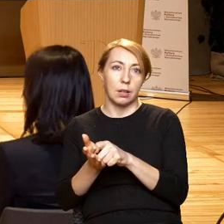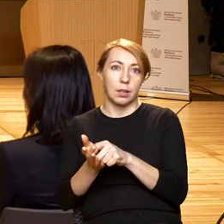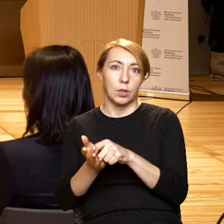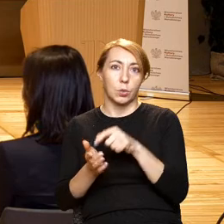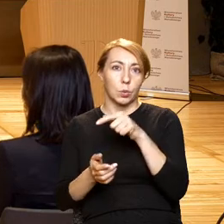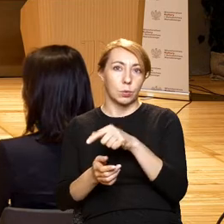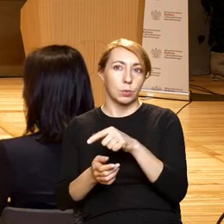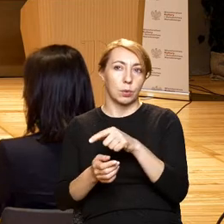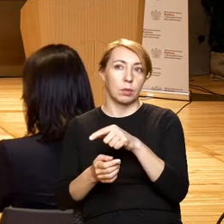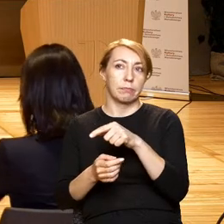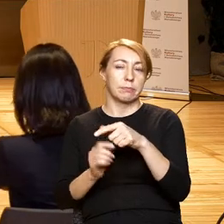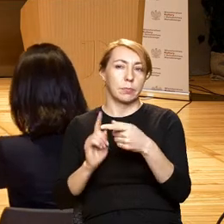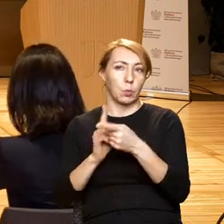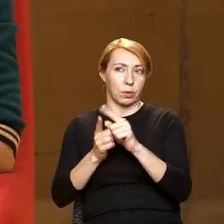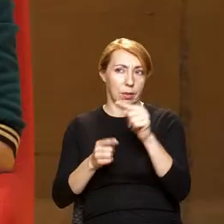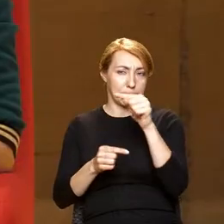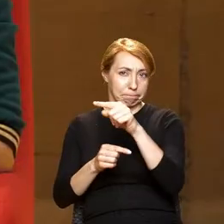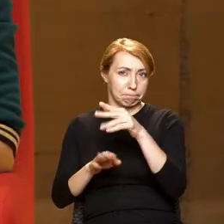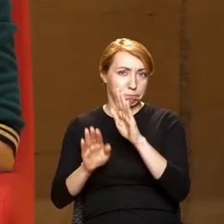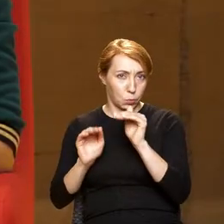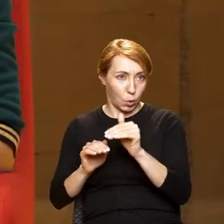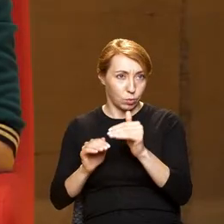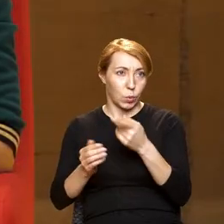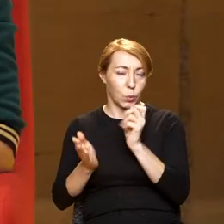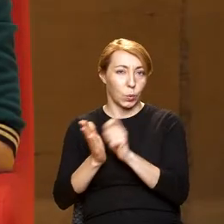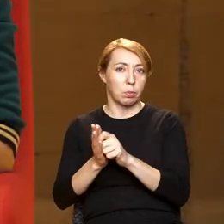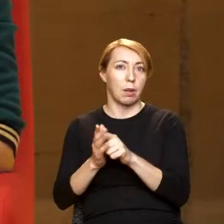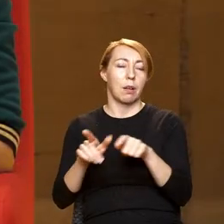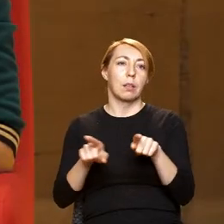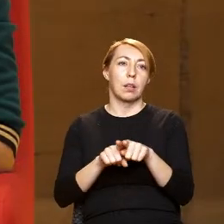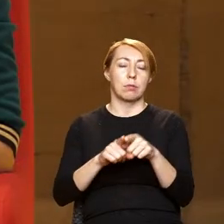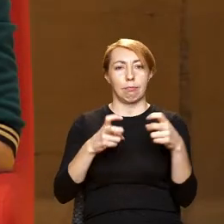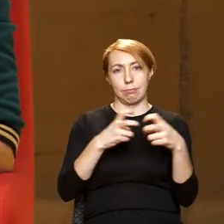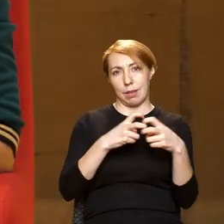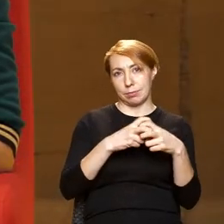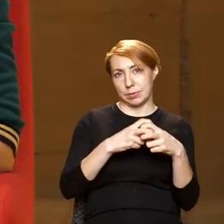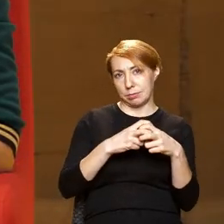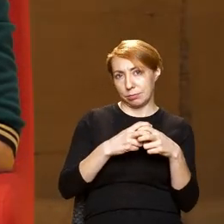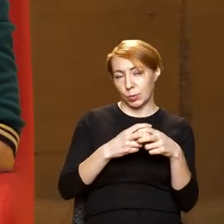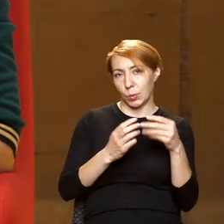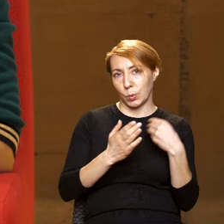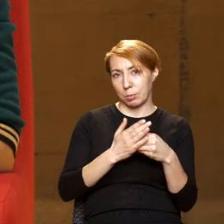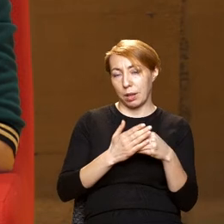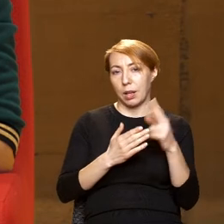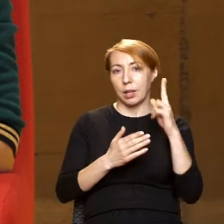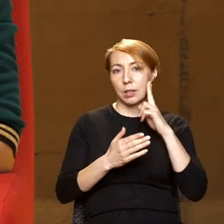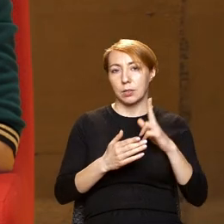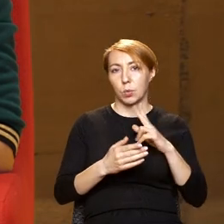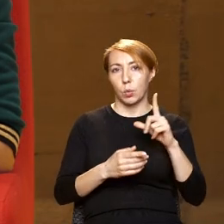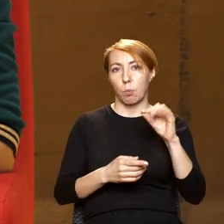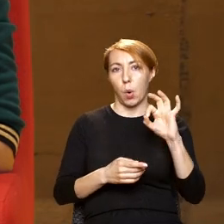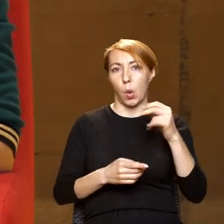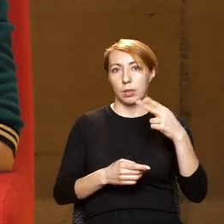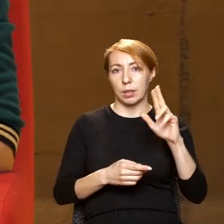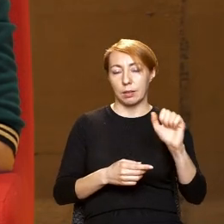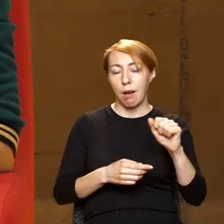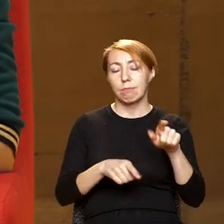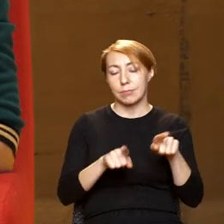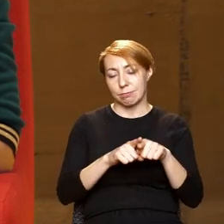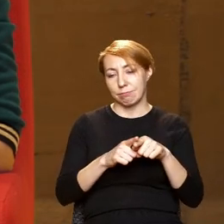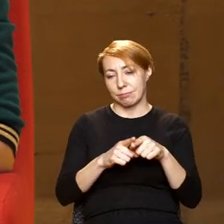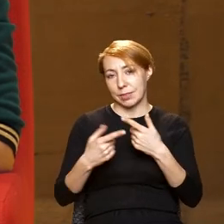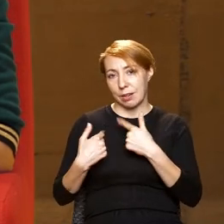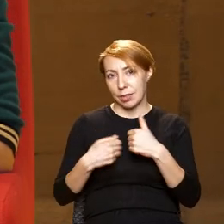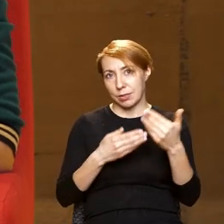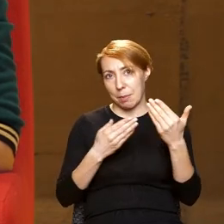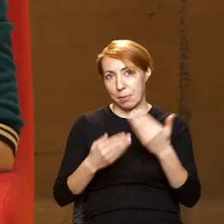na naszym spotkaniu w kuluarach. Natomiast oczywiście przez internet w Instytucie Polonika serdecznie zapraszamy.